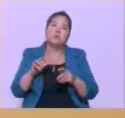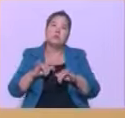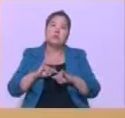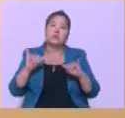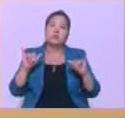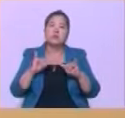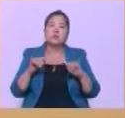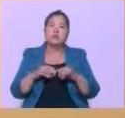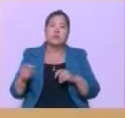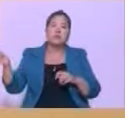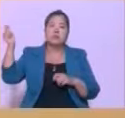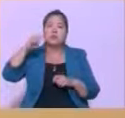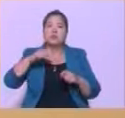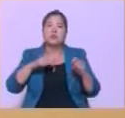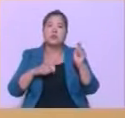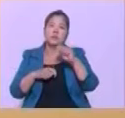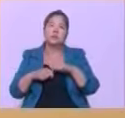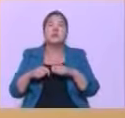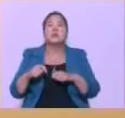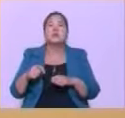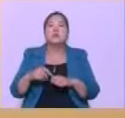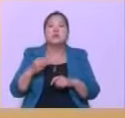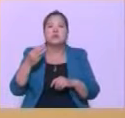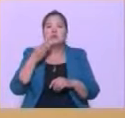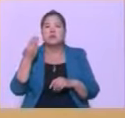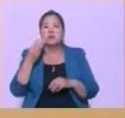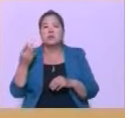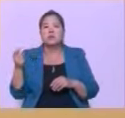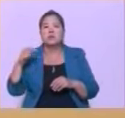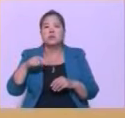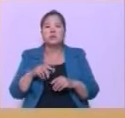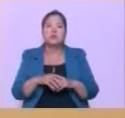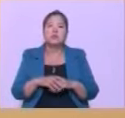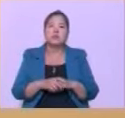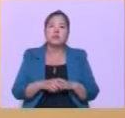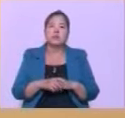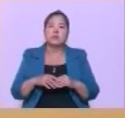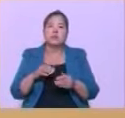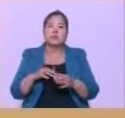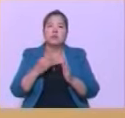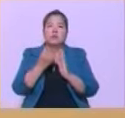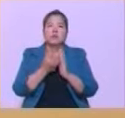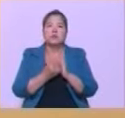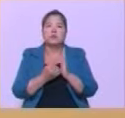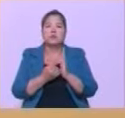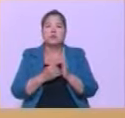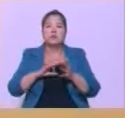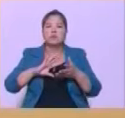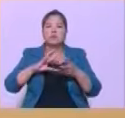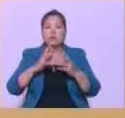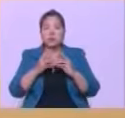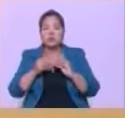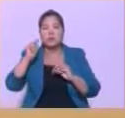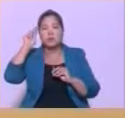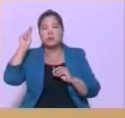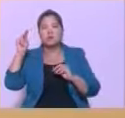количества приезжих и ростом демографии имеется проблема трехсменного обучения. В предстоящем учебном году планируется, что 7 образовательных